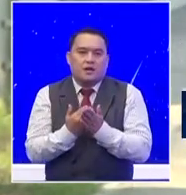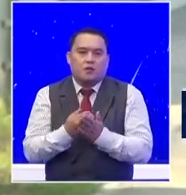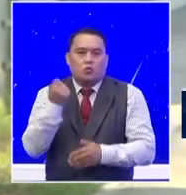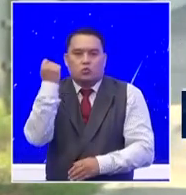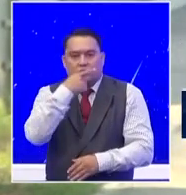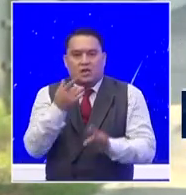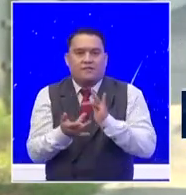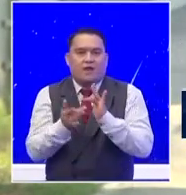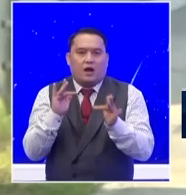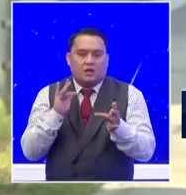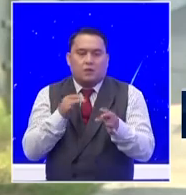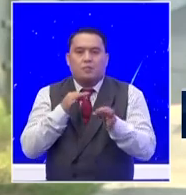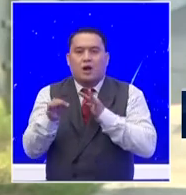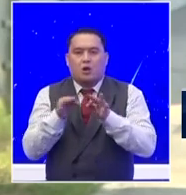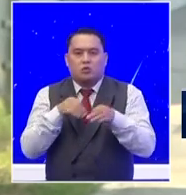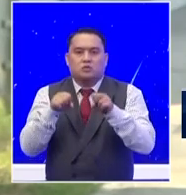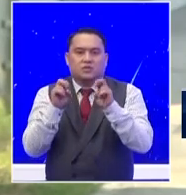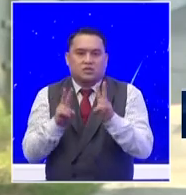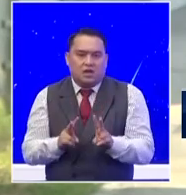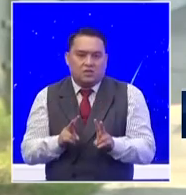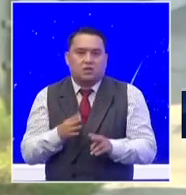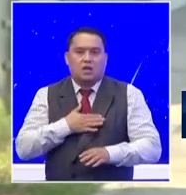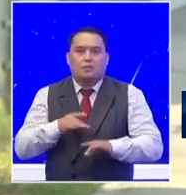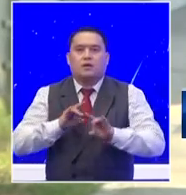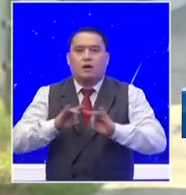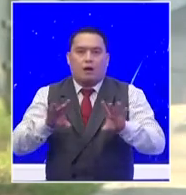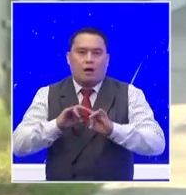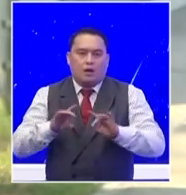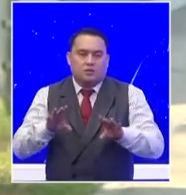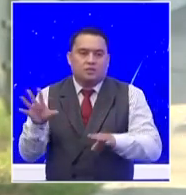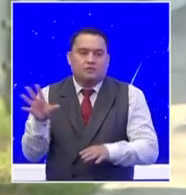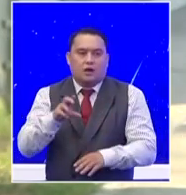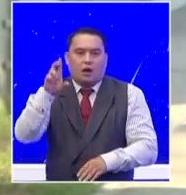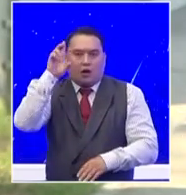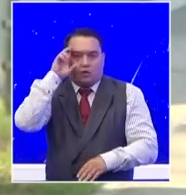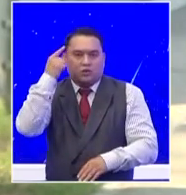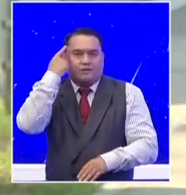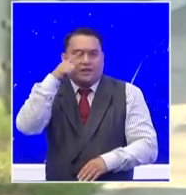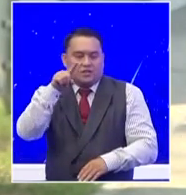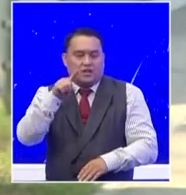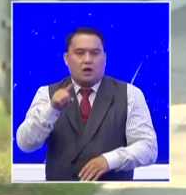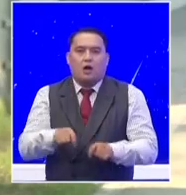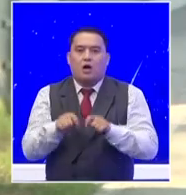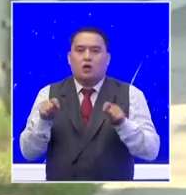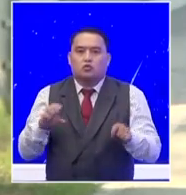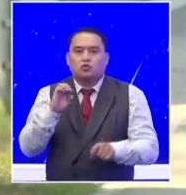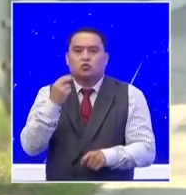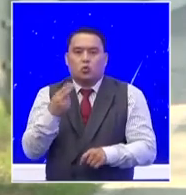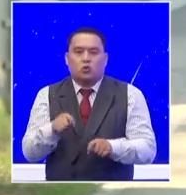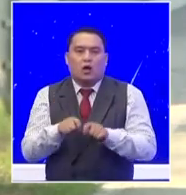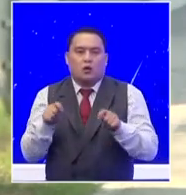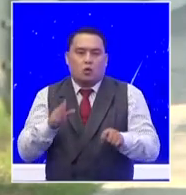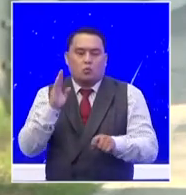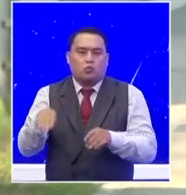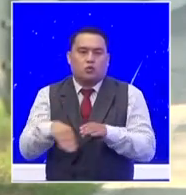узнали в интернете, далее проконсультировались со специалистами. Нам рассказали обо всех преимуществах государственной инициативы. Далее открыли счет и взяли сертификат. Теперь